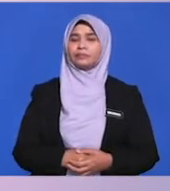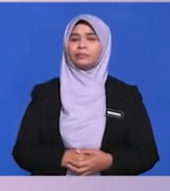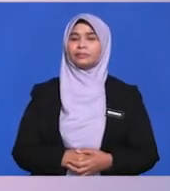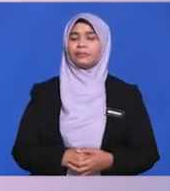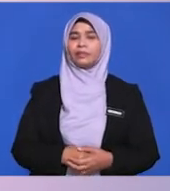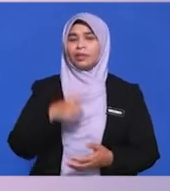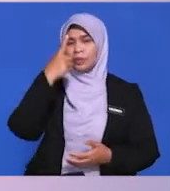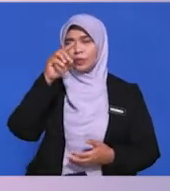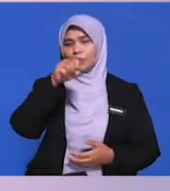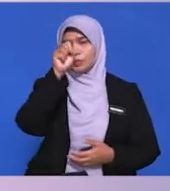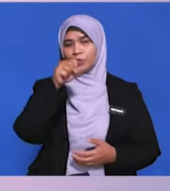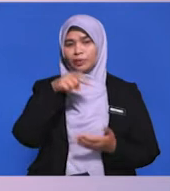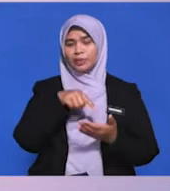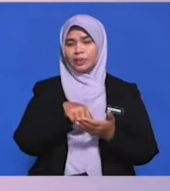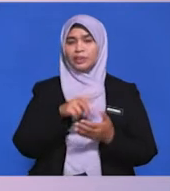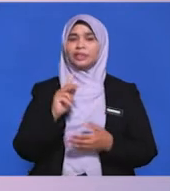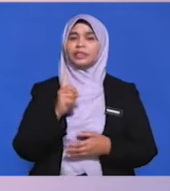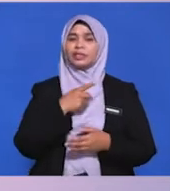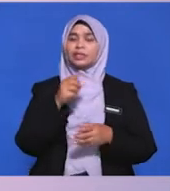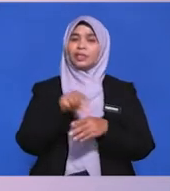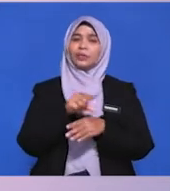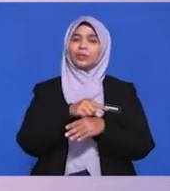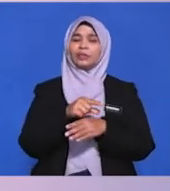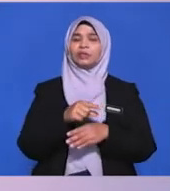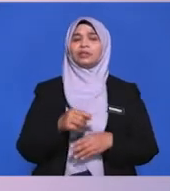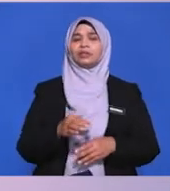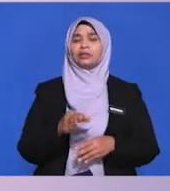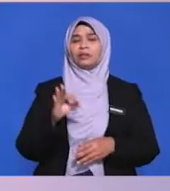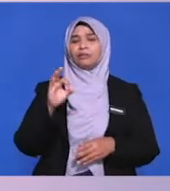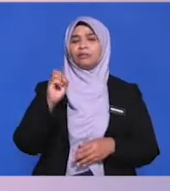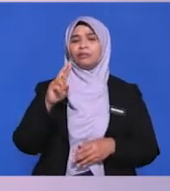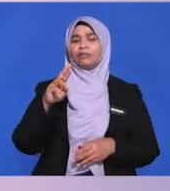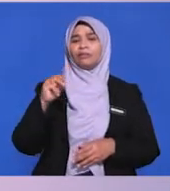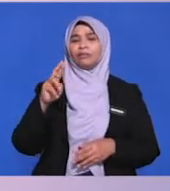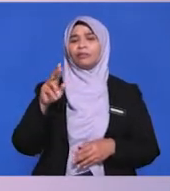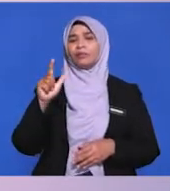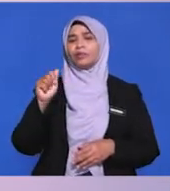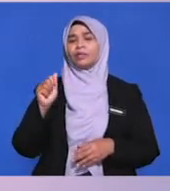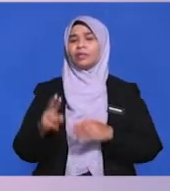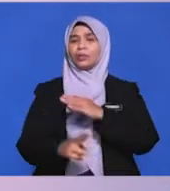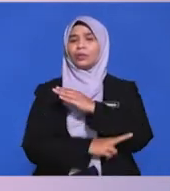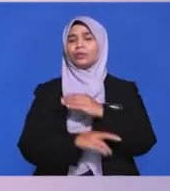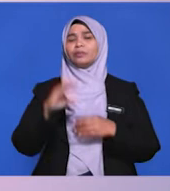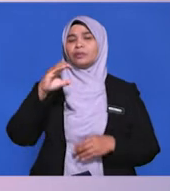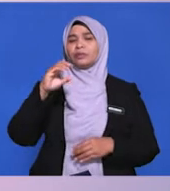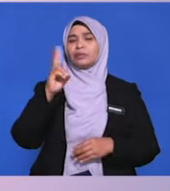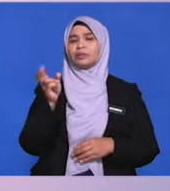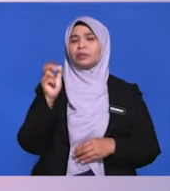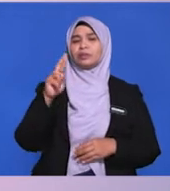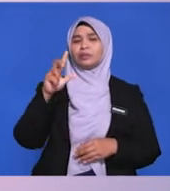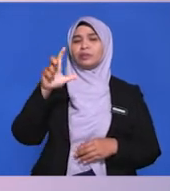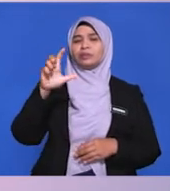untuk Soalnya ini kita menggunakan famille hukum Charles yaitu Rudi satu